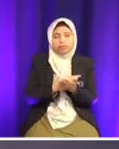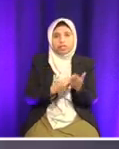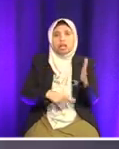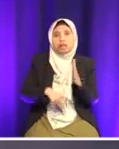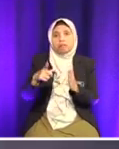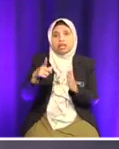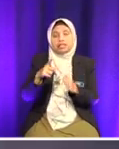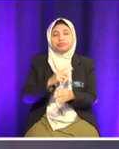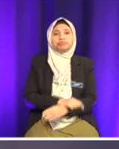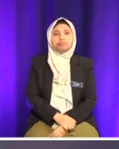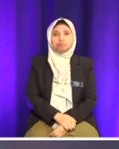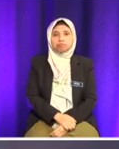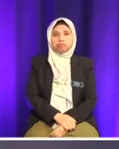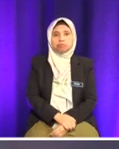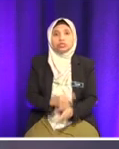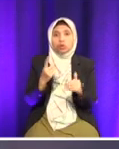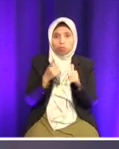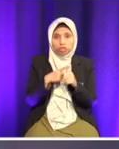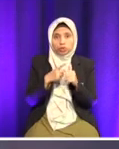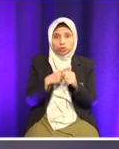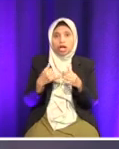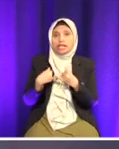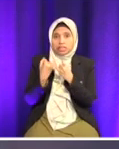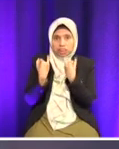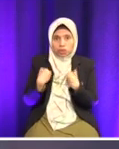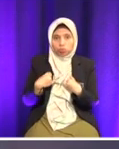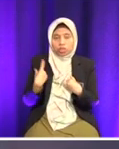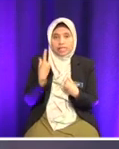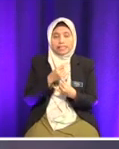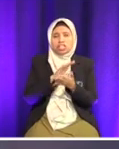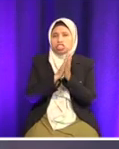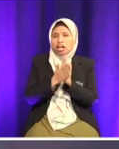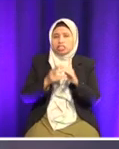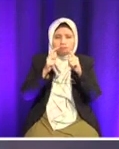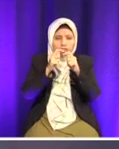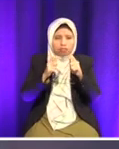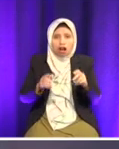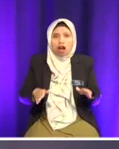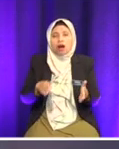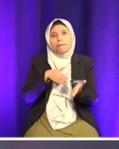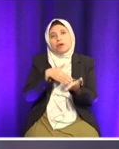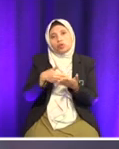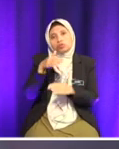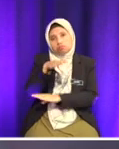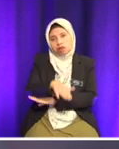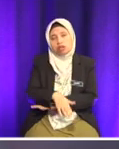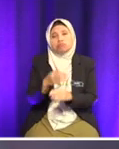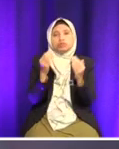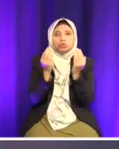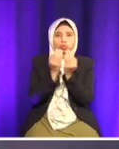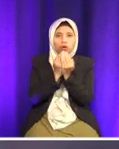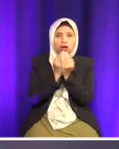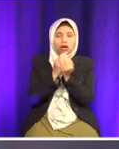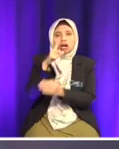antara kelebihan ini yang pertama sekali jiwa kita ini akan jadi tenang betul dan kita bangun malam kita berdoa kita